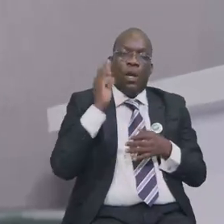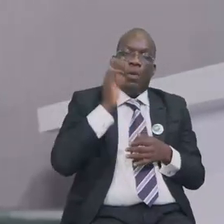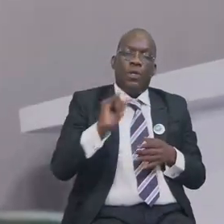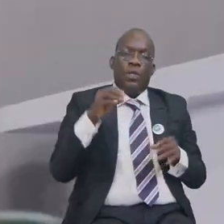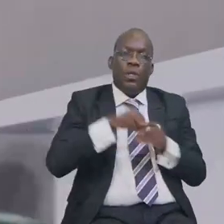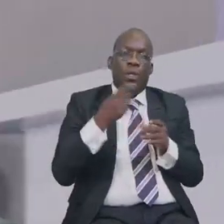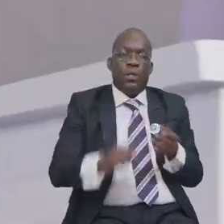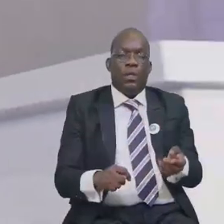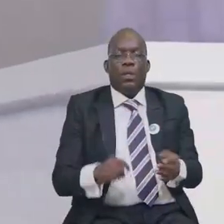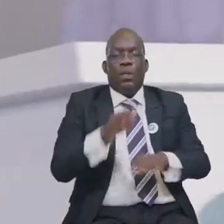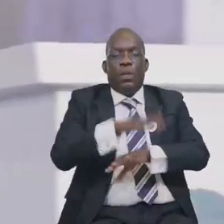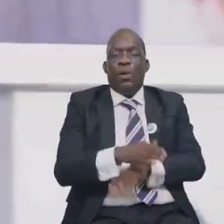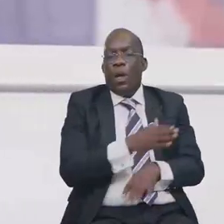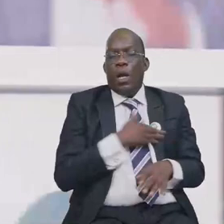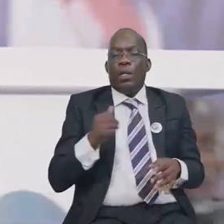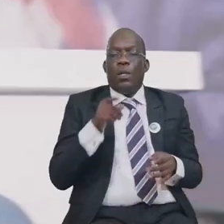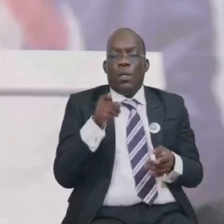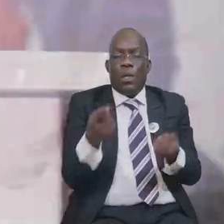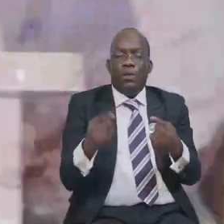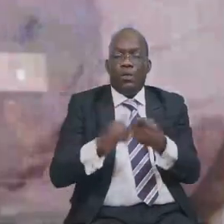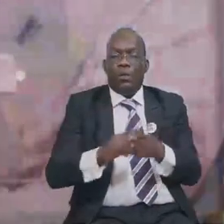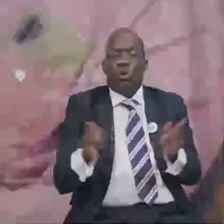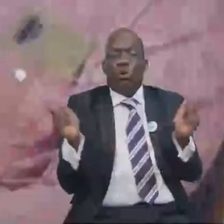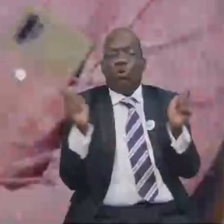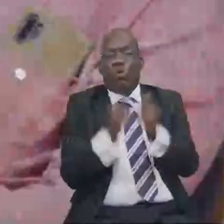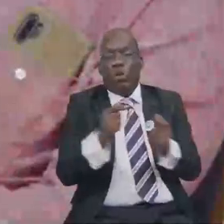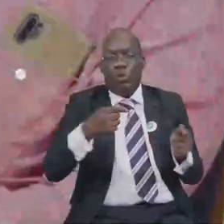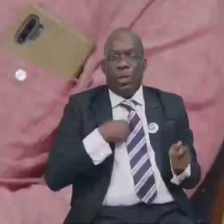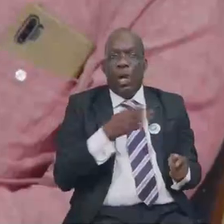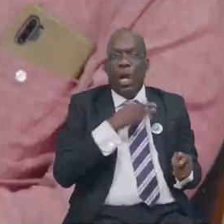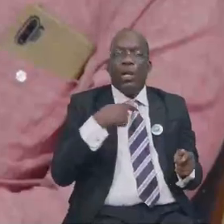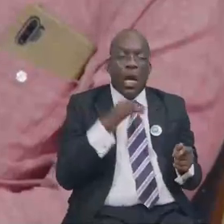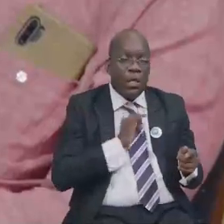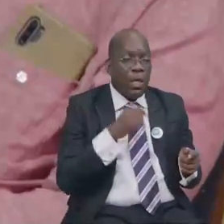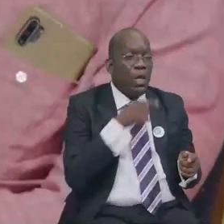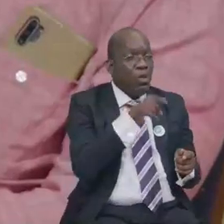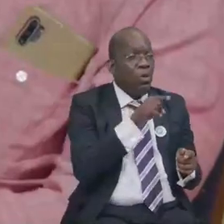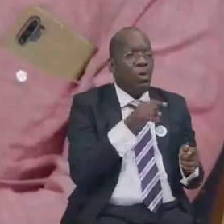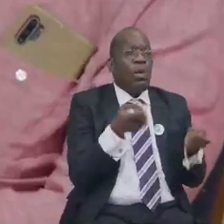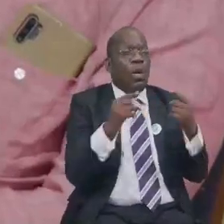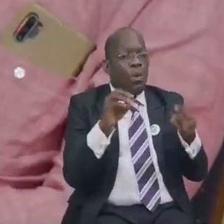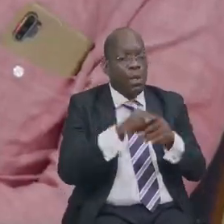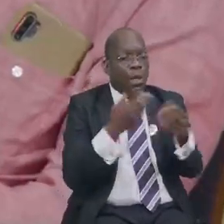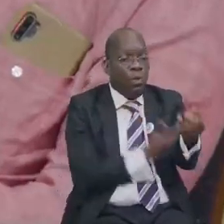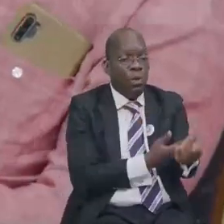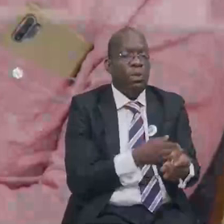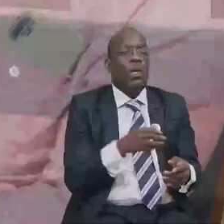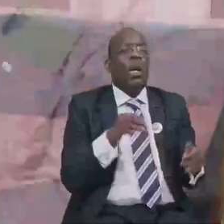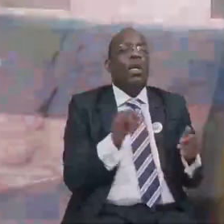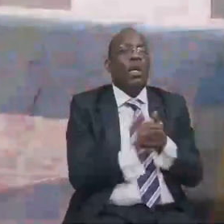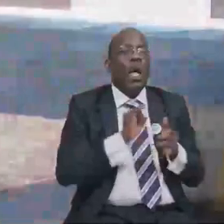Après la séance, il est venu me voir. Il dit, c'est toi que j'ai vu le matin, non? Il a dit d'aller détruire. Il m'a dit oui.